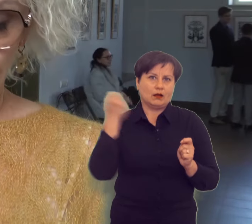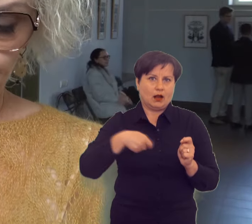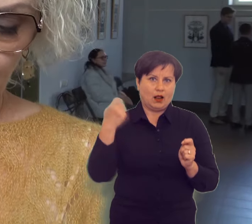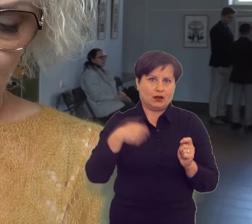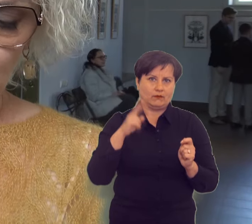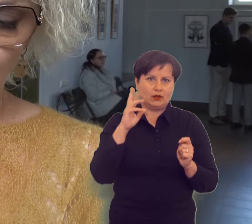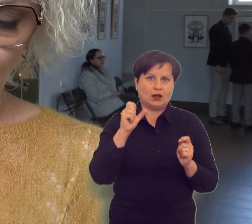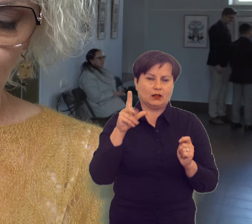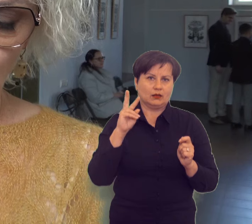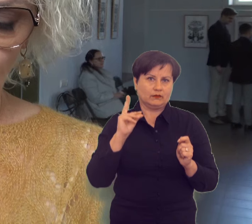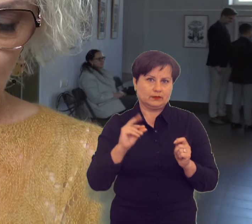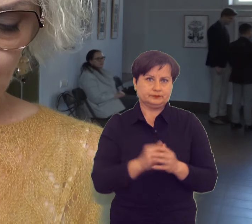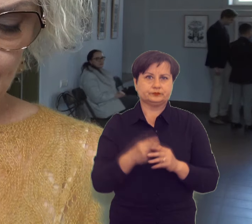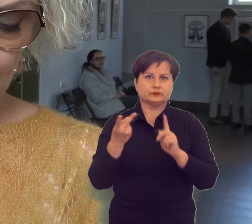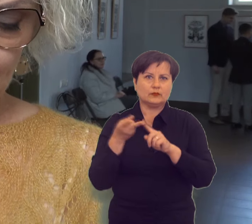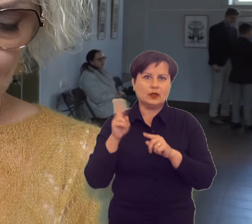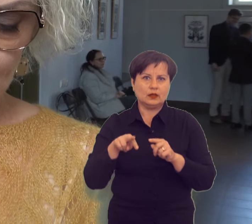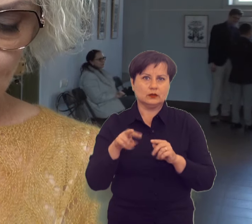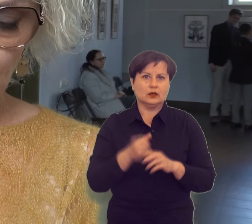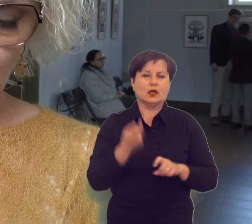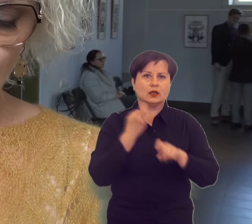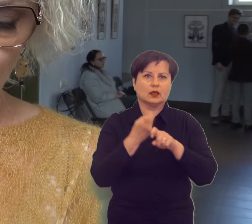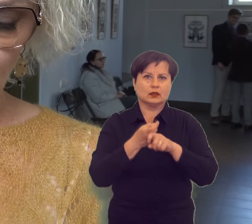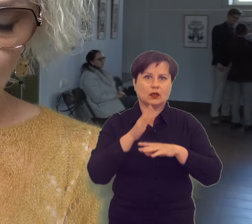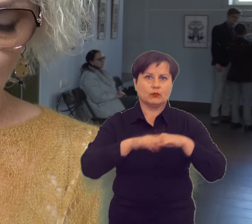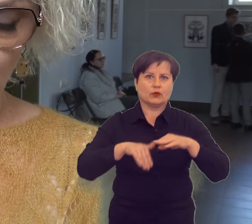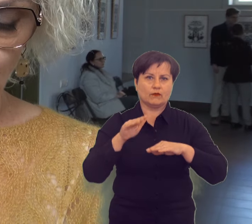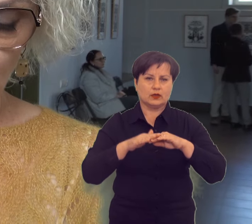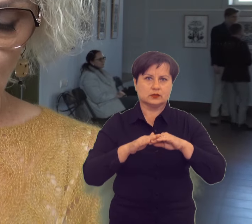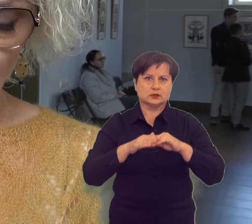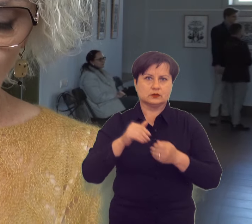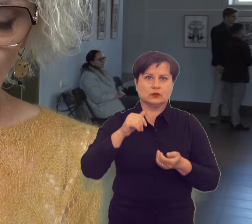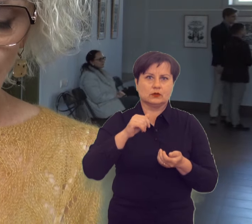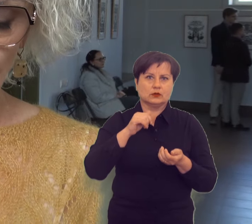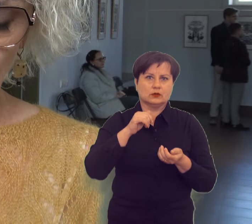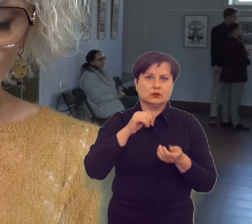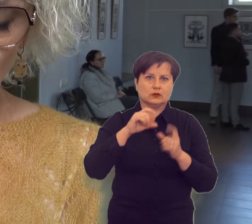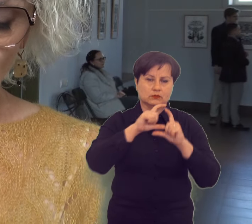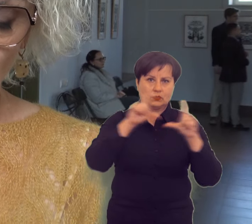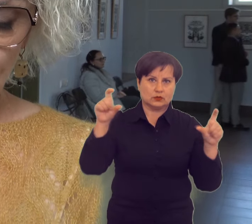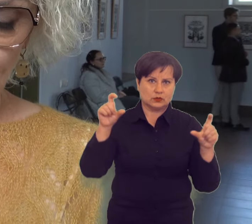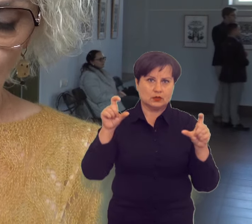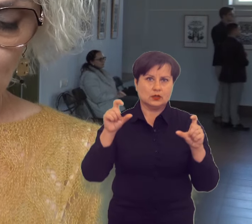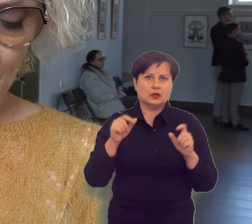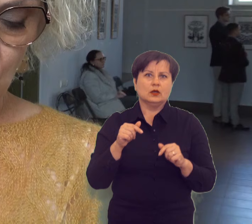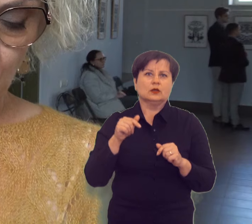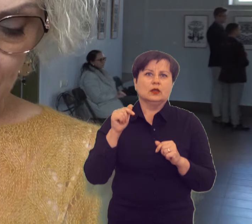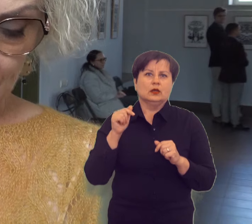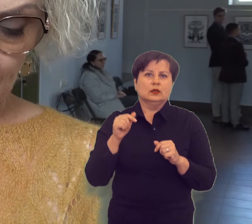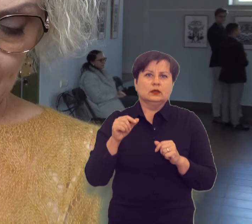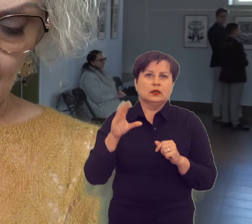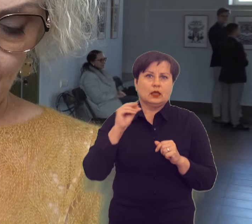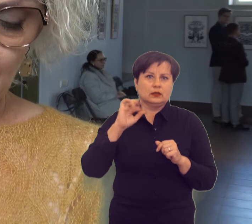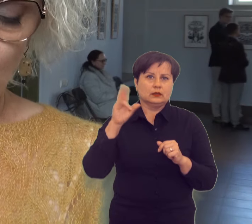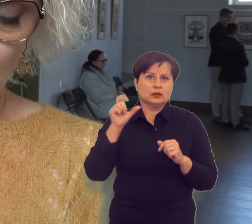Kalvė. Antroje vietoje Erikas Gargasas, Kėdainių profesinio rengimo centro mokinys, sukūręs įmonės